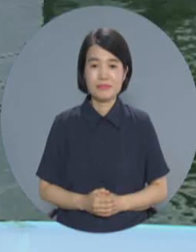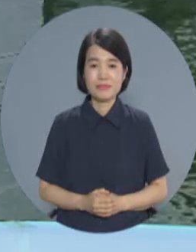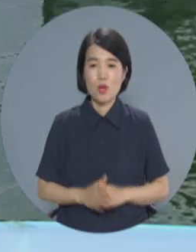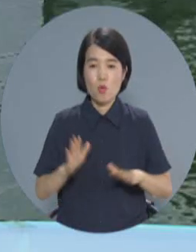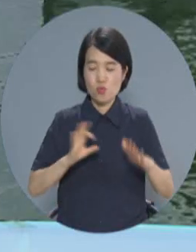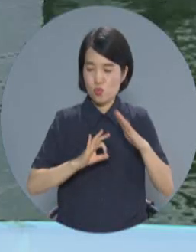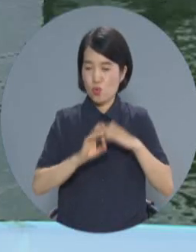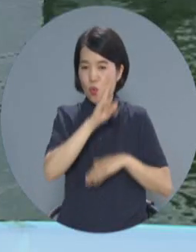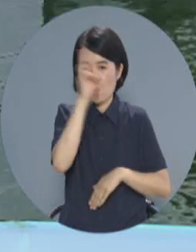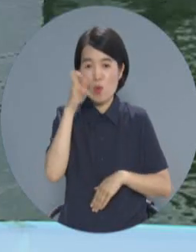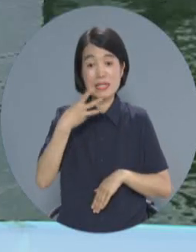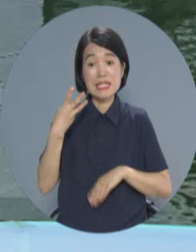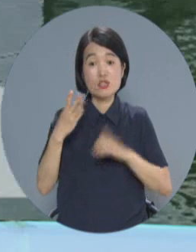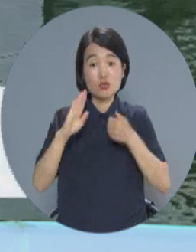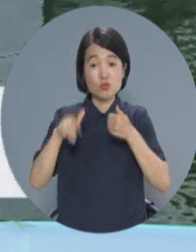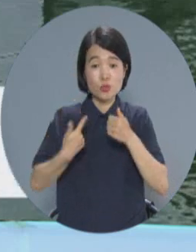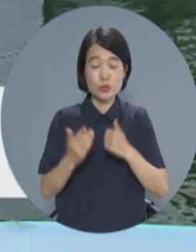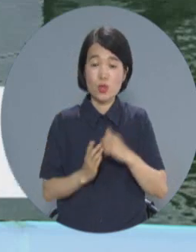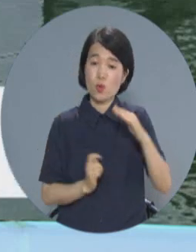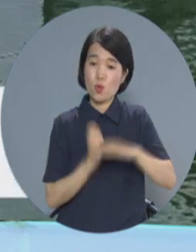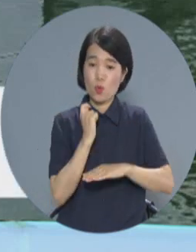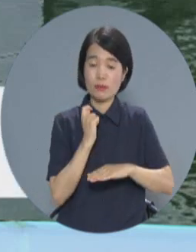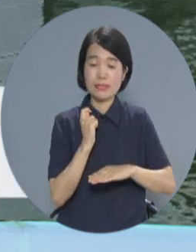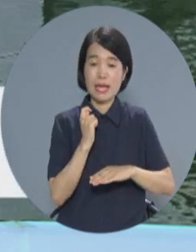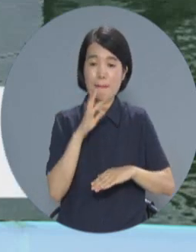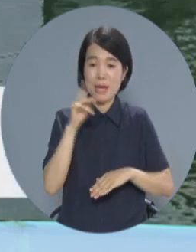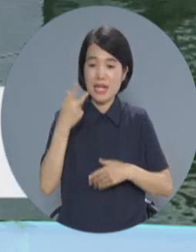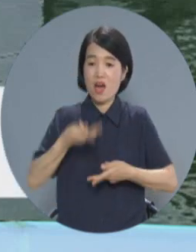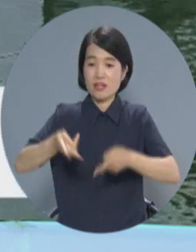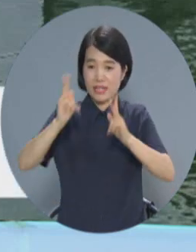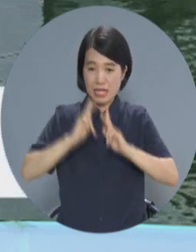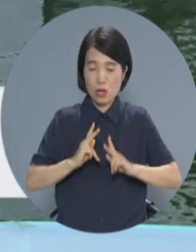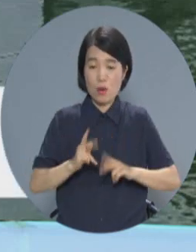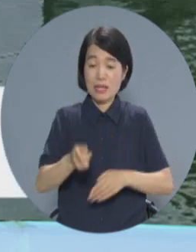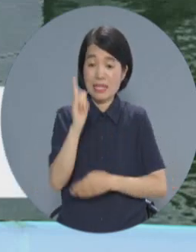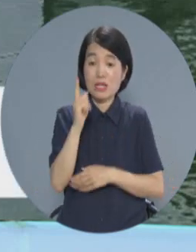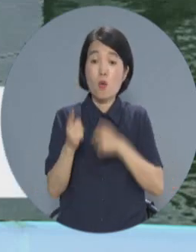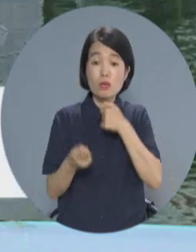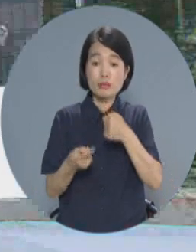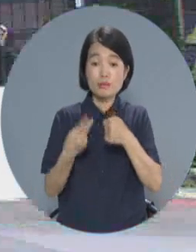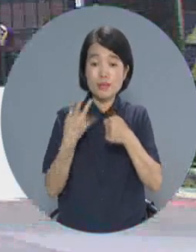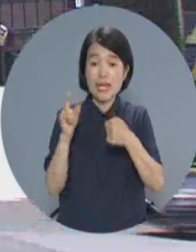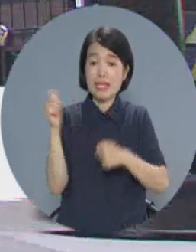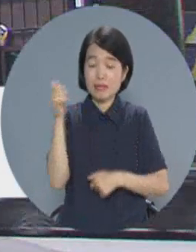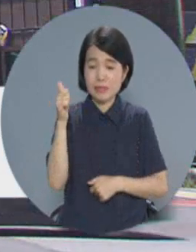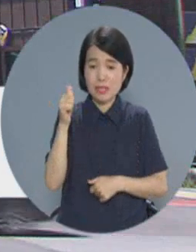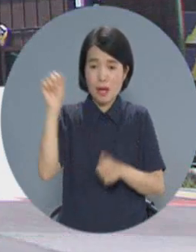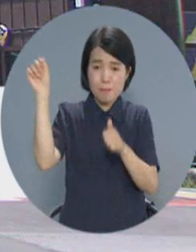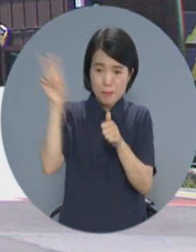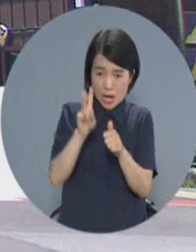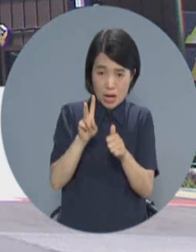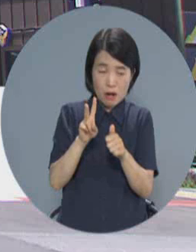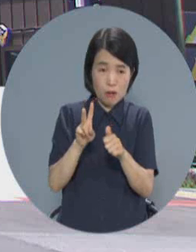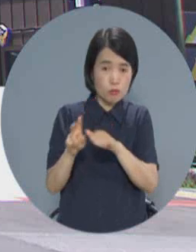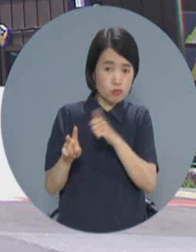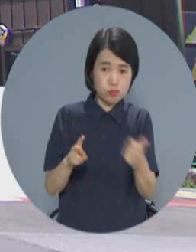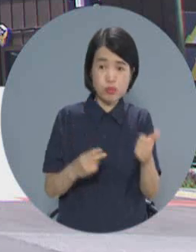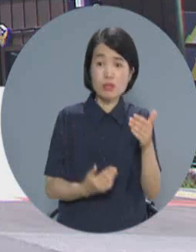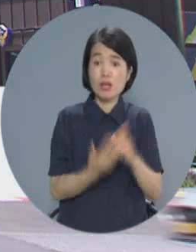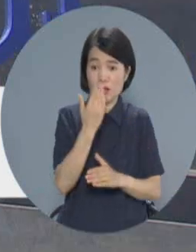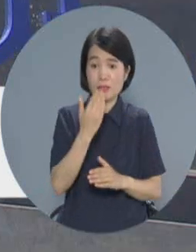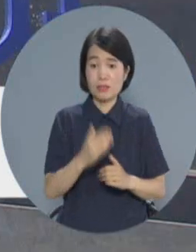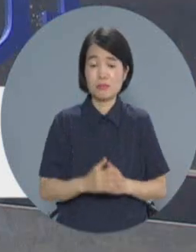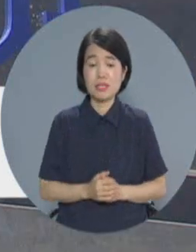오늘 오후 3시 9분쯤 고흥군 파령대교 인근 해상에서 낚시를 하던 50대 남성이 낙뢰를 맞고 숨지는 사고가